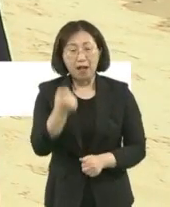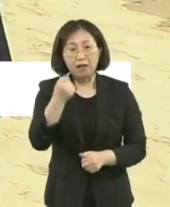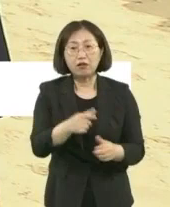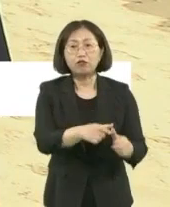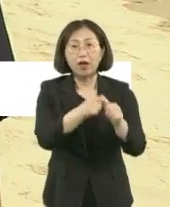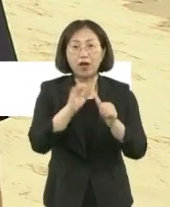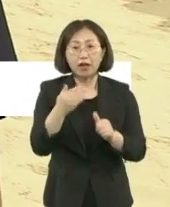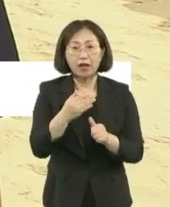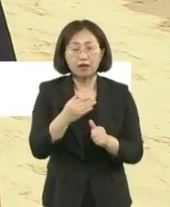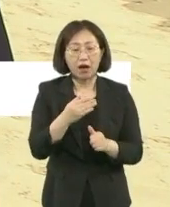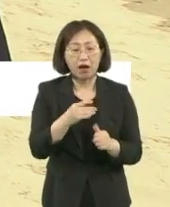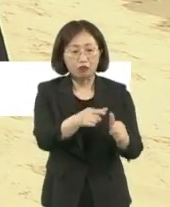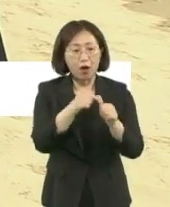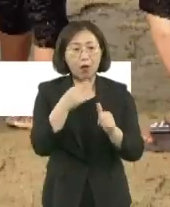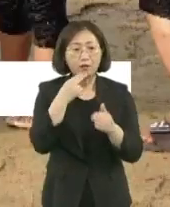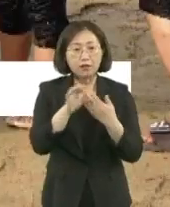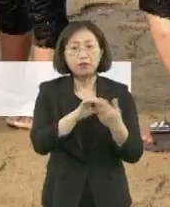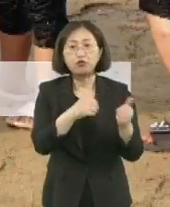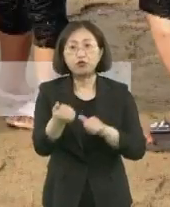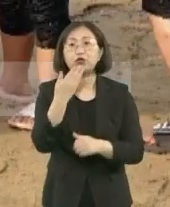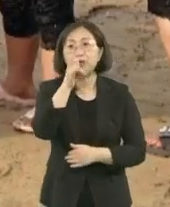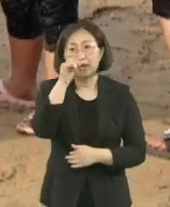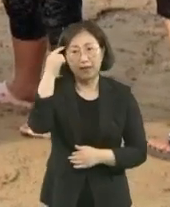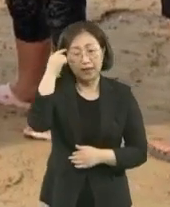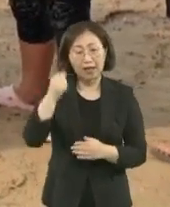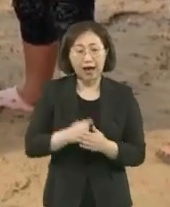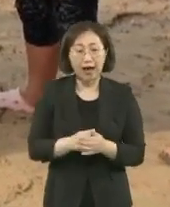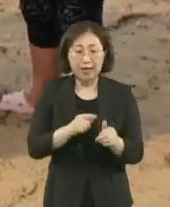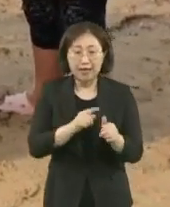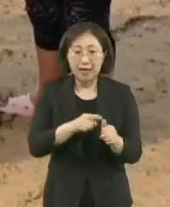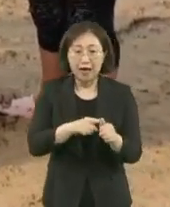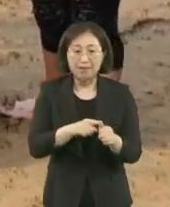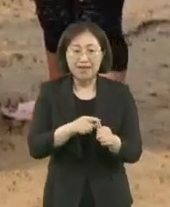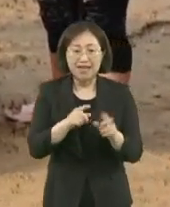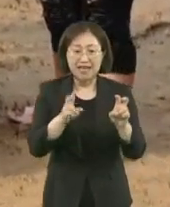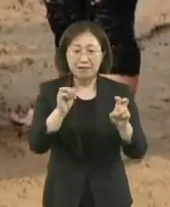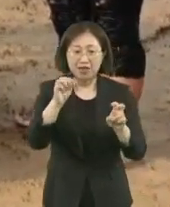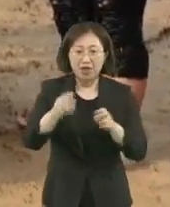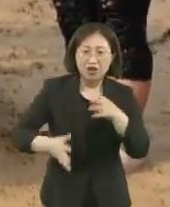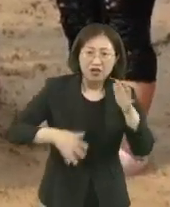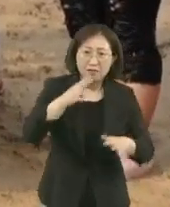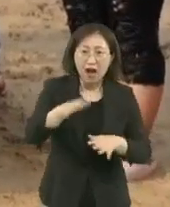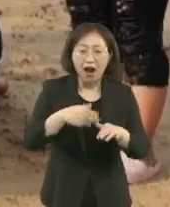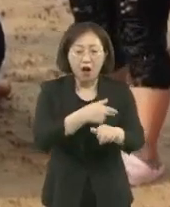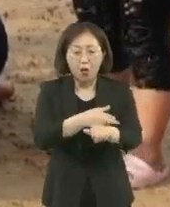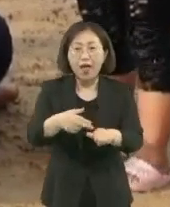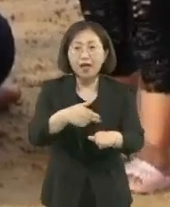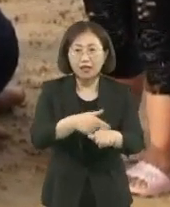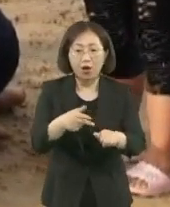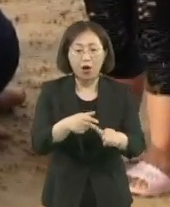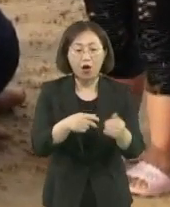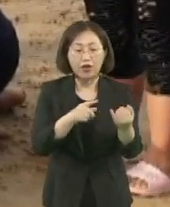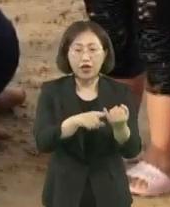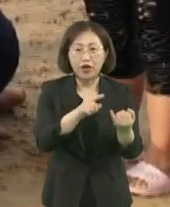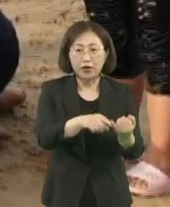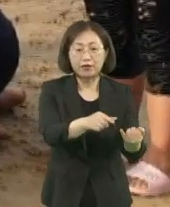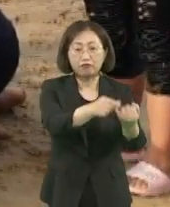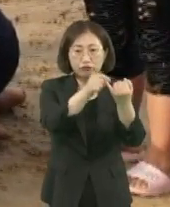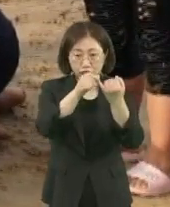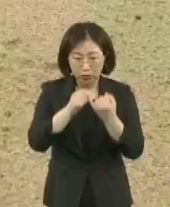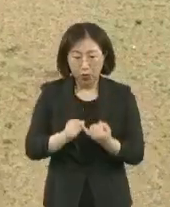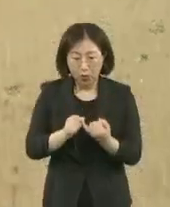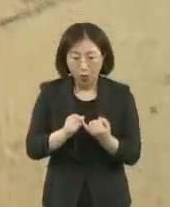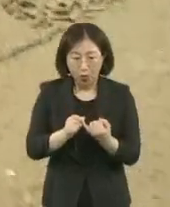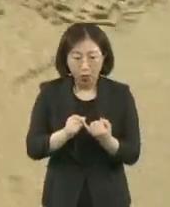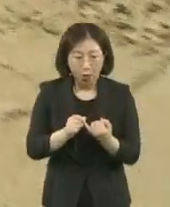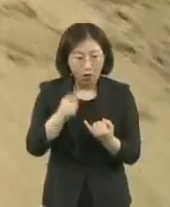좀 죽을 수 있겠구나라고. 강 씨가 맨몸으로 20여 미터를 헤엄쳐 의식을 잃은 관광객 A 씨를 해변가로